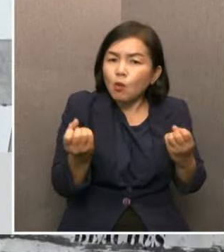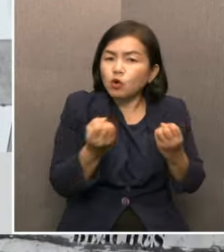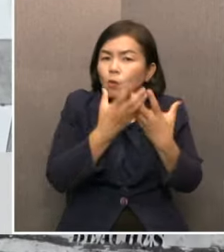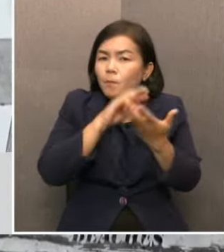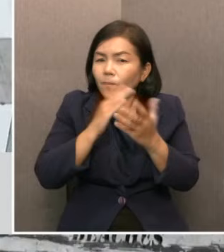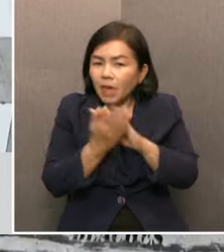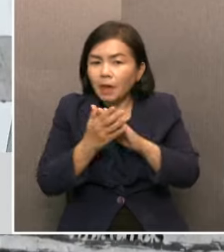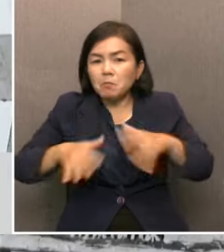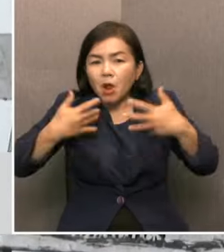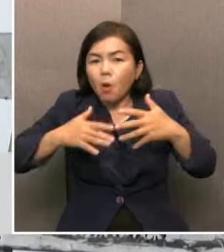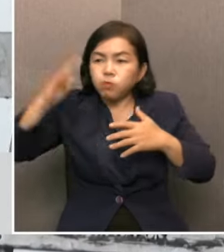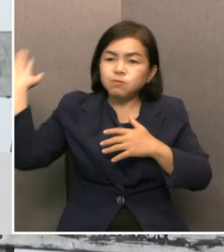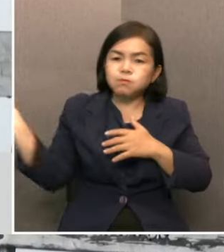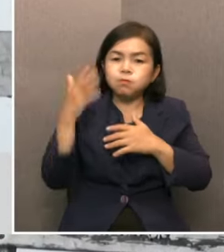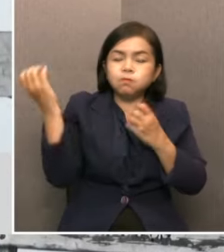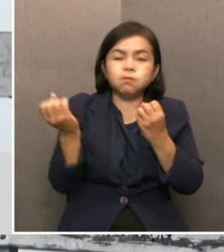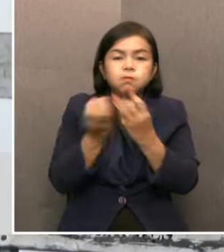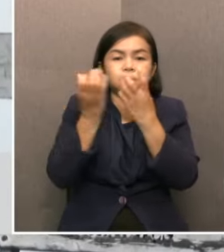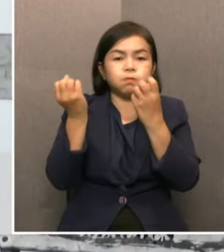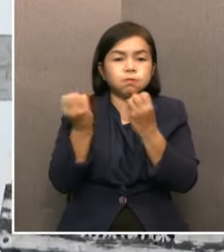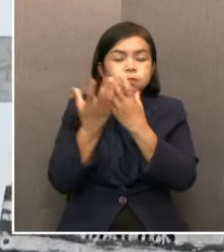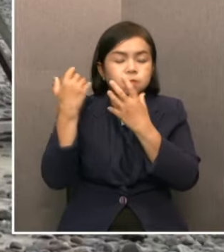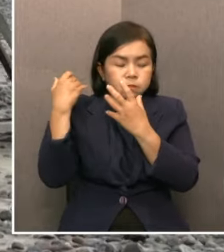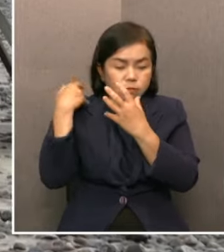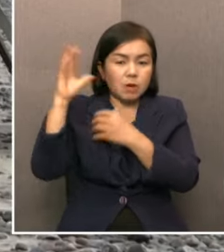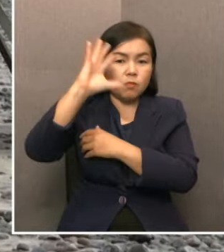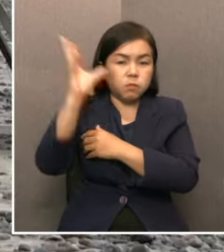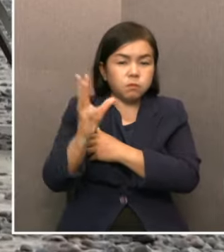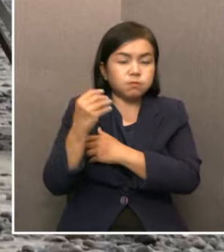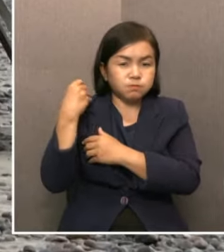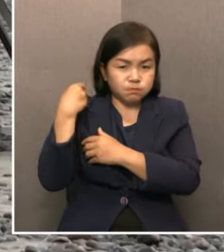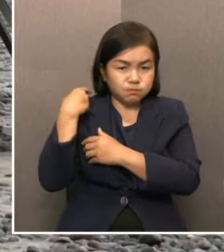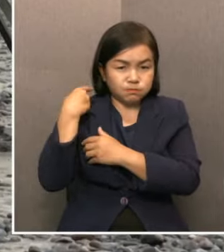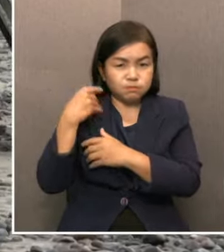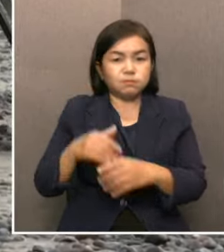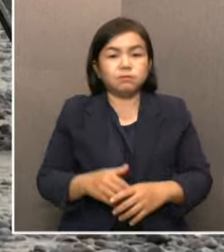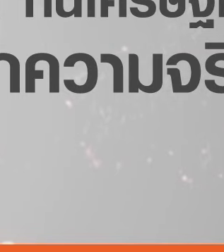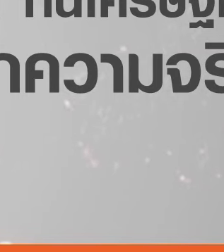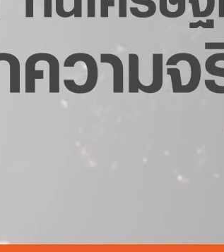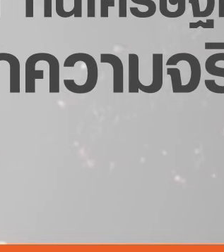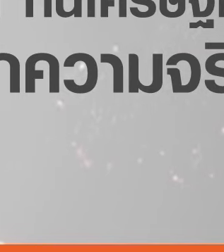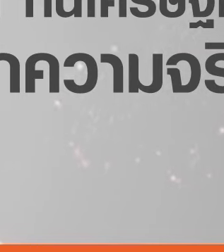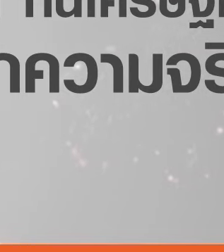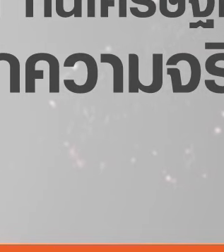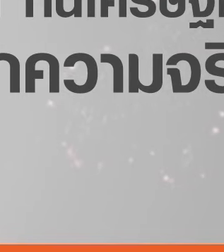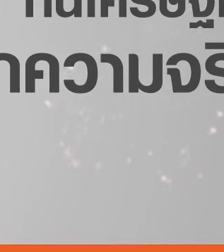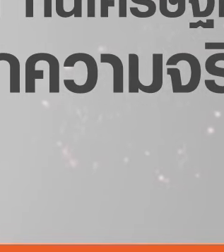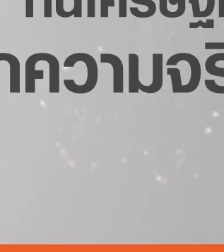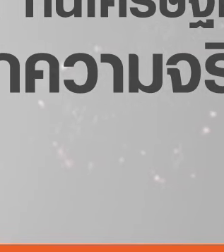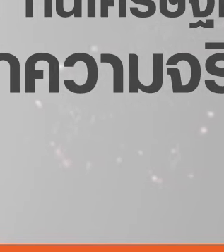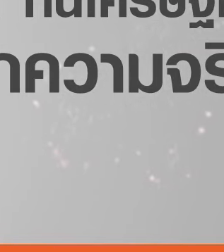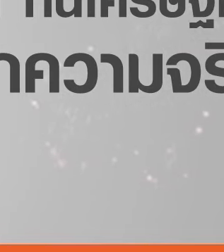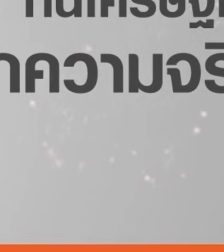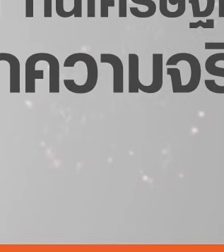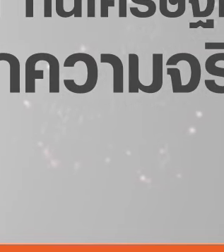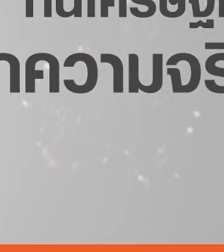ร้อนและเฮอริเคนถี่ขึ้นและรุนแรงขึ้นค่ะขอบคุณที่ติดตามรับชม